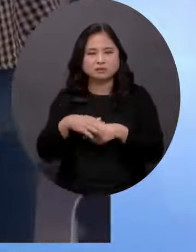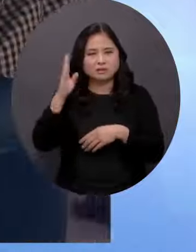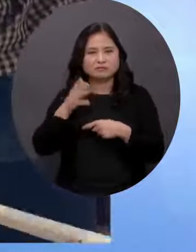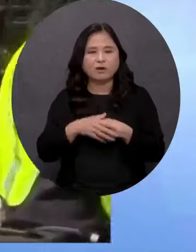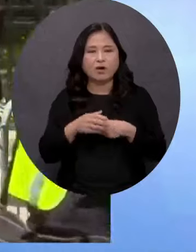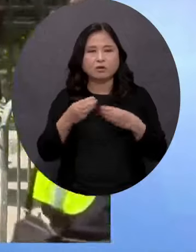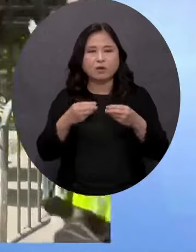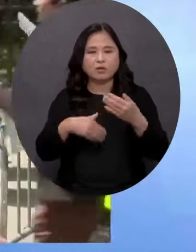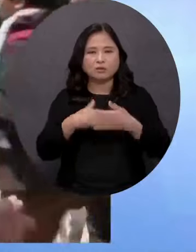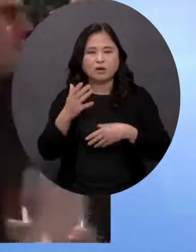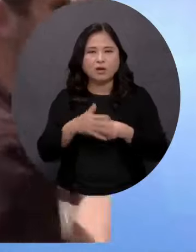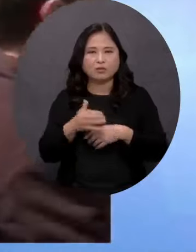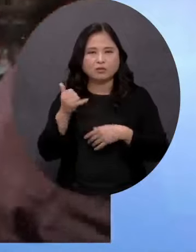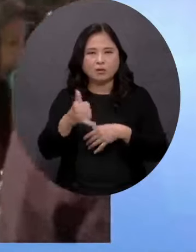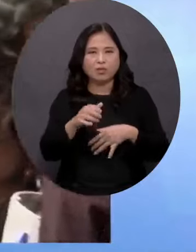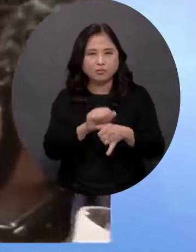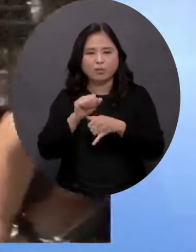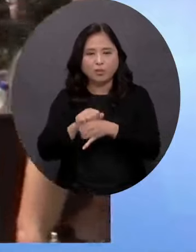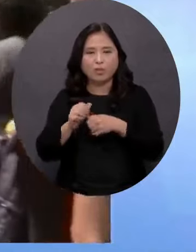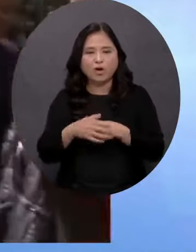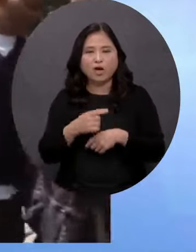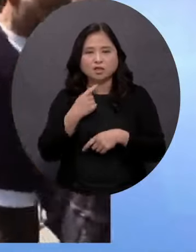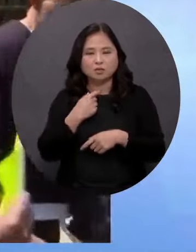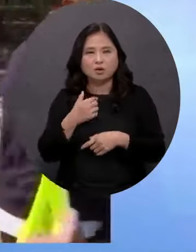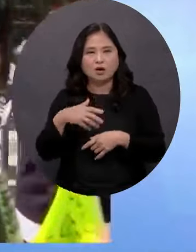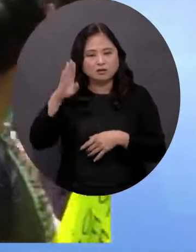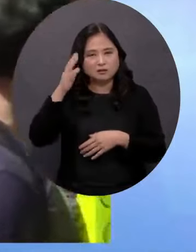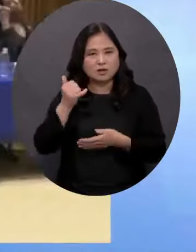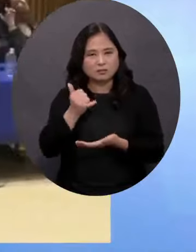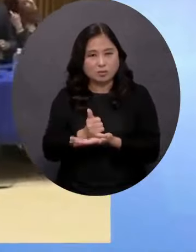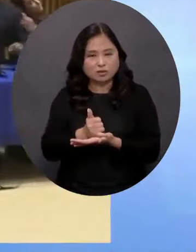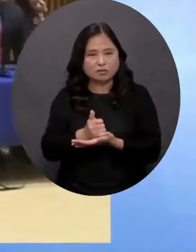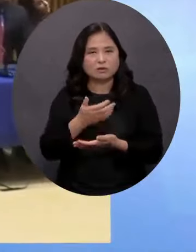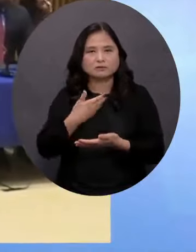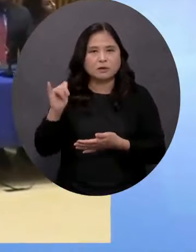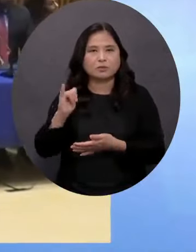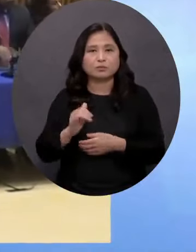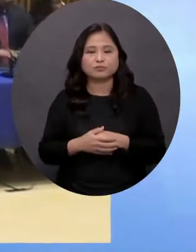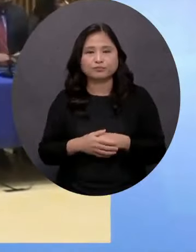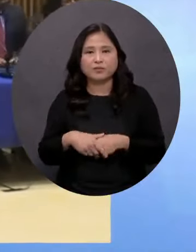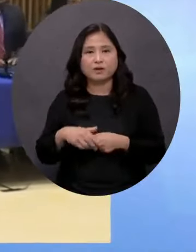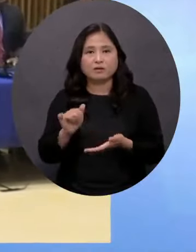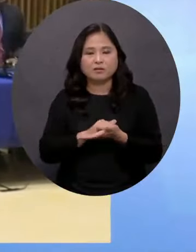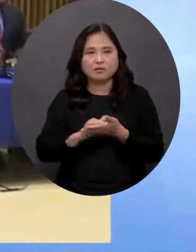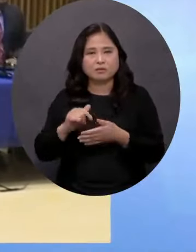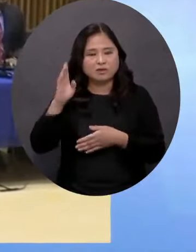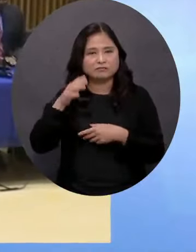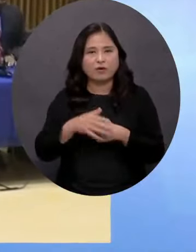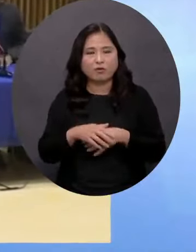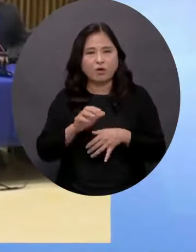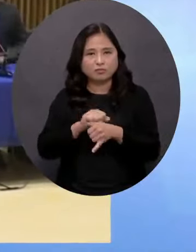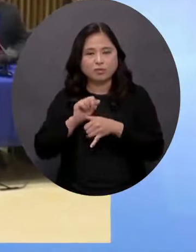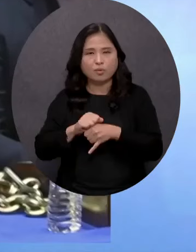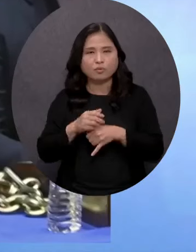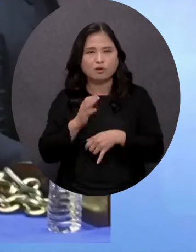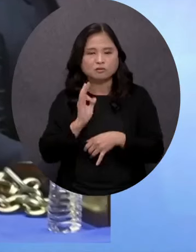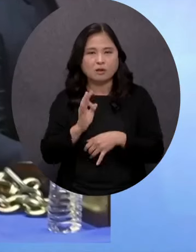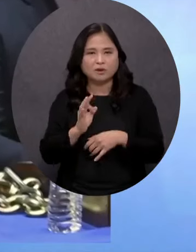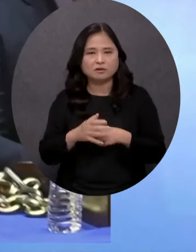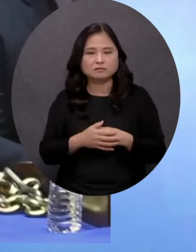清场，他们又要求继续留守的警察离开。纽约警方在清场行动中拘捕接近